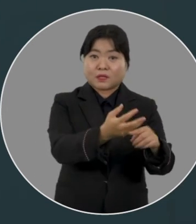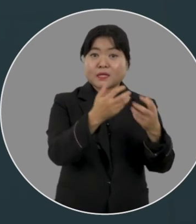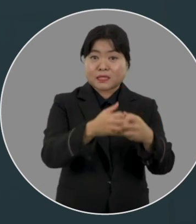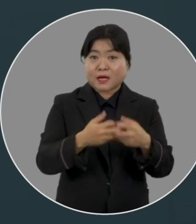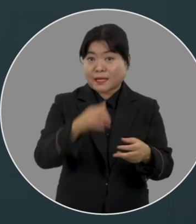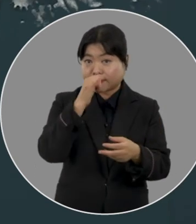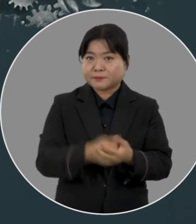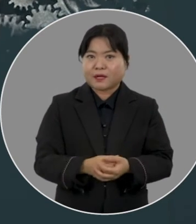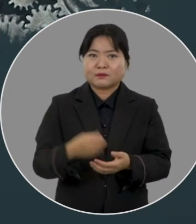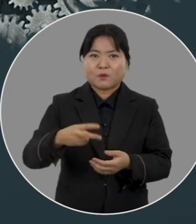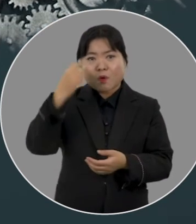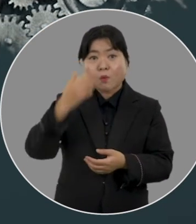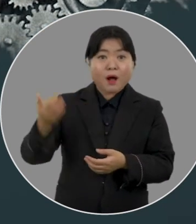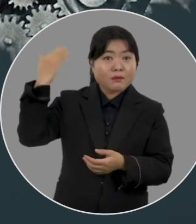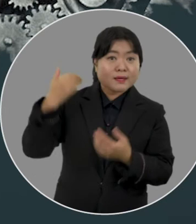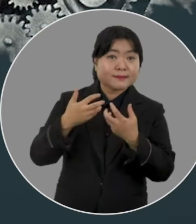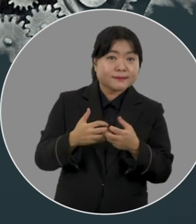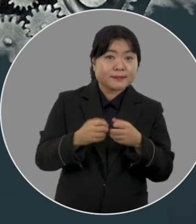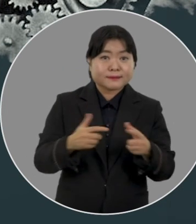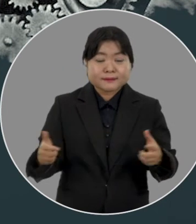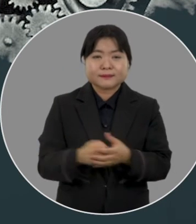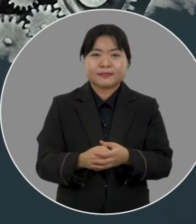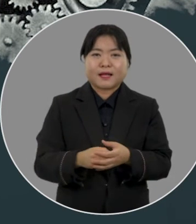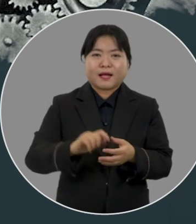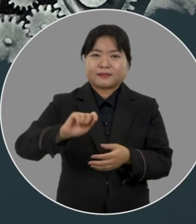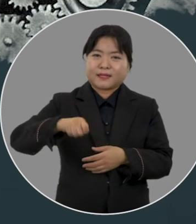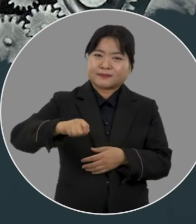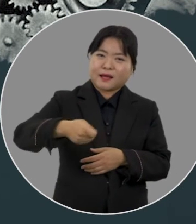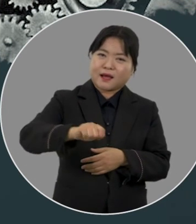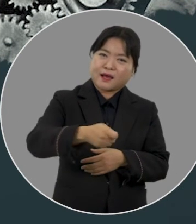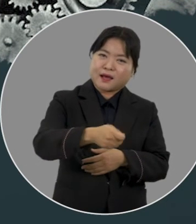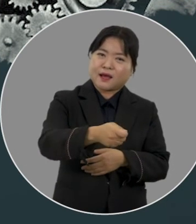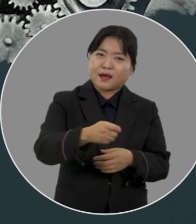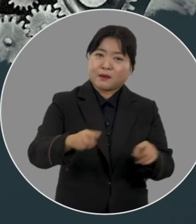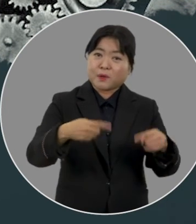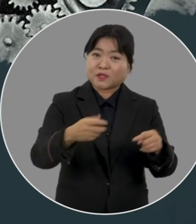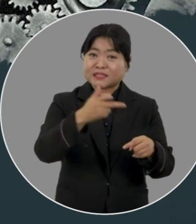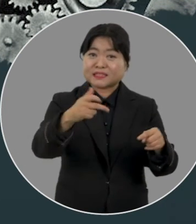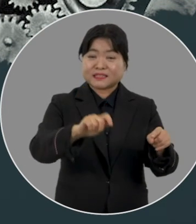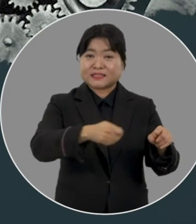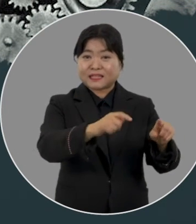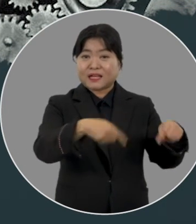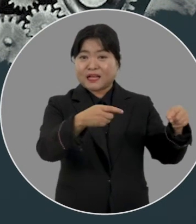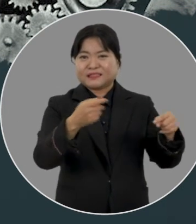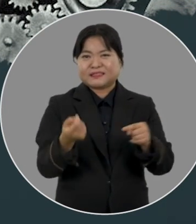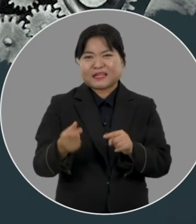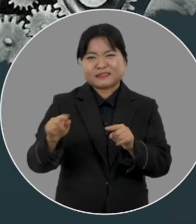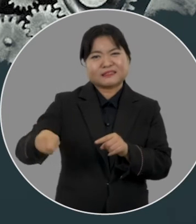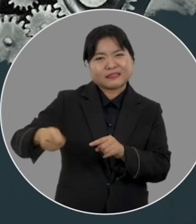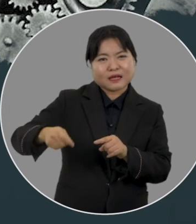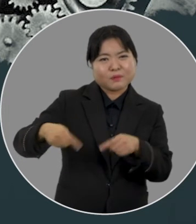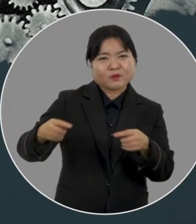있습니다. 그리고 과거의 기계들은 이렇게 나삿바퀴, 그러니까 큰 나삿바퀴, 작은